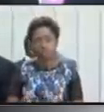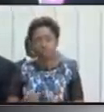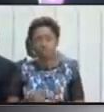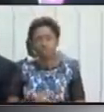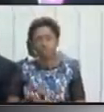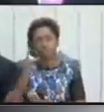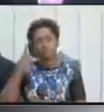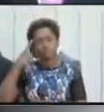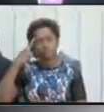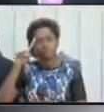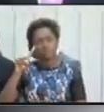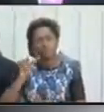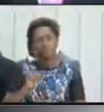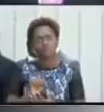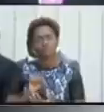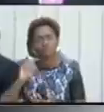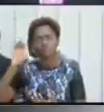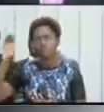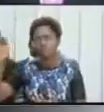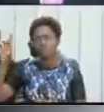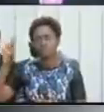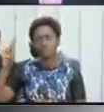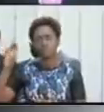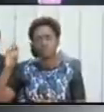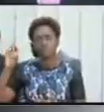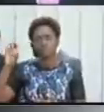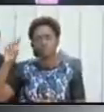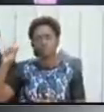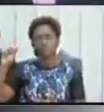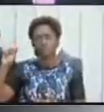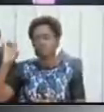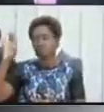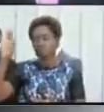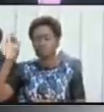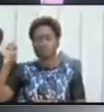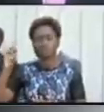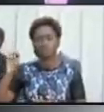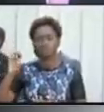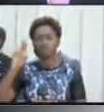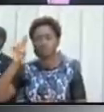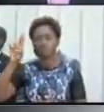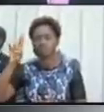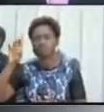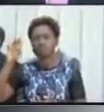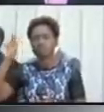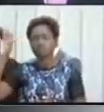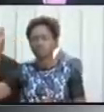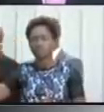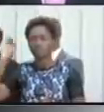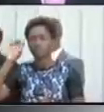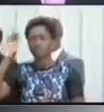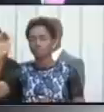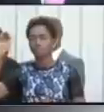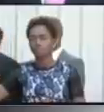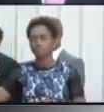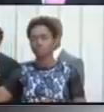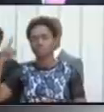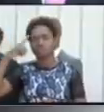que UCREF, ULCC, ministère des Finances, Banque République d'Haïti, tout le monde